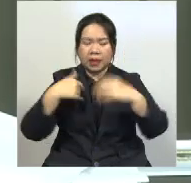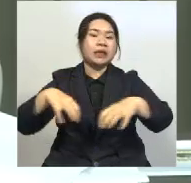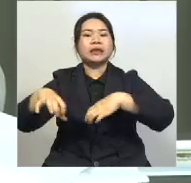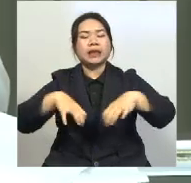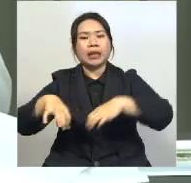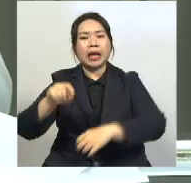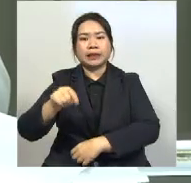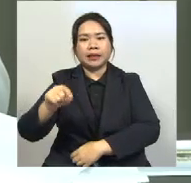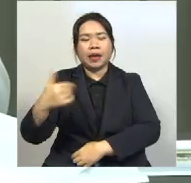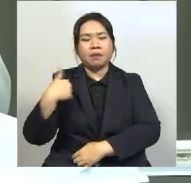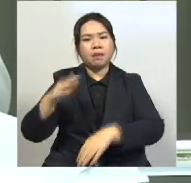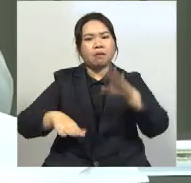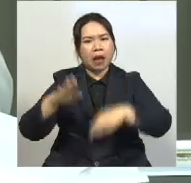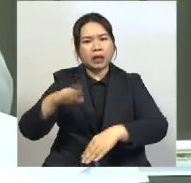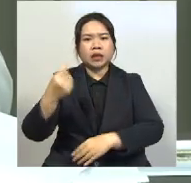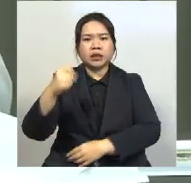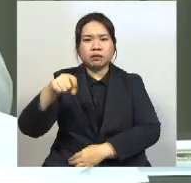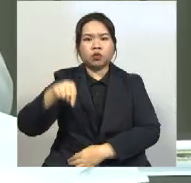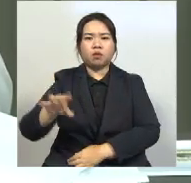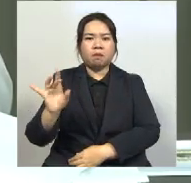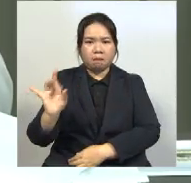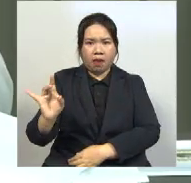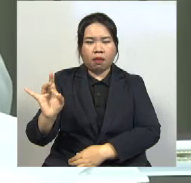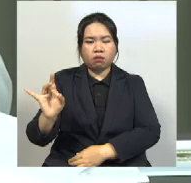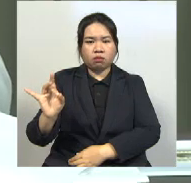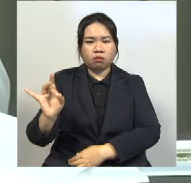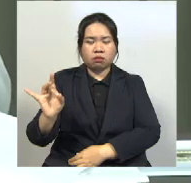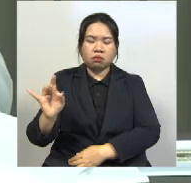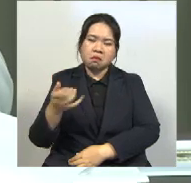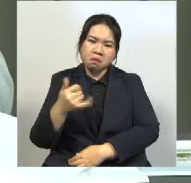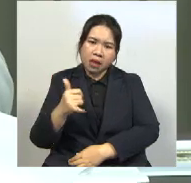วนะครับประมาณ 10.8 มหรือ